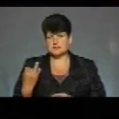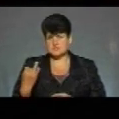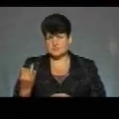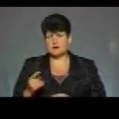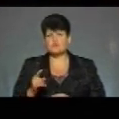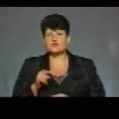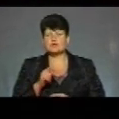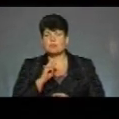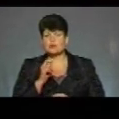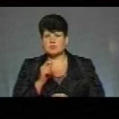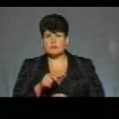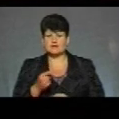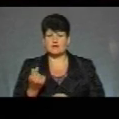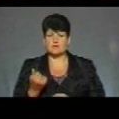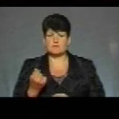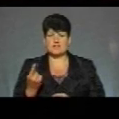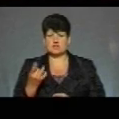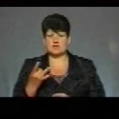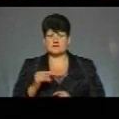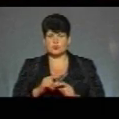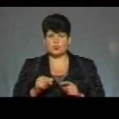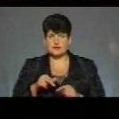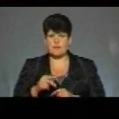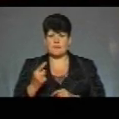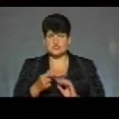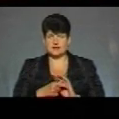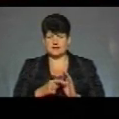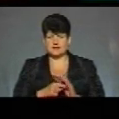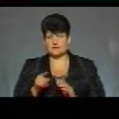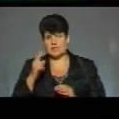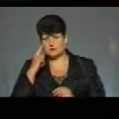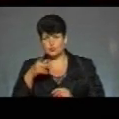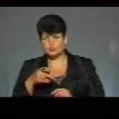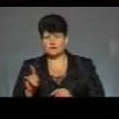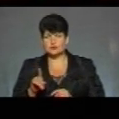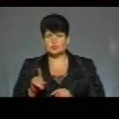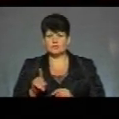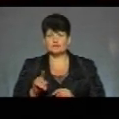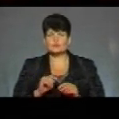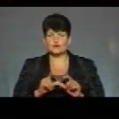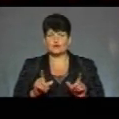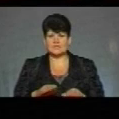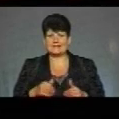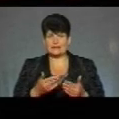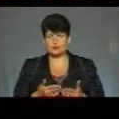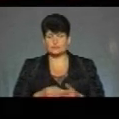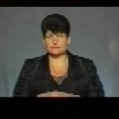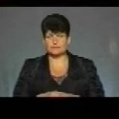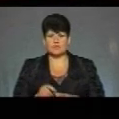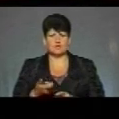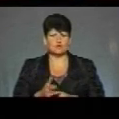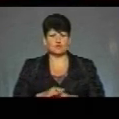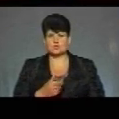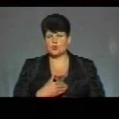що їй подарують. Вона така, у нас перший раз до школи йде, перший клас. Вона думає, щось сподівається, що щось до школи дадуть. Вона дуже